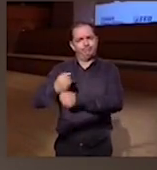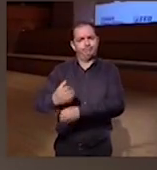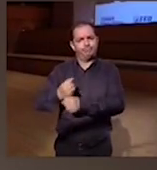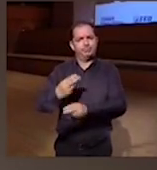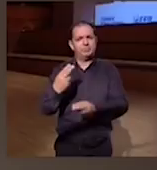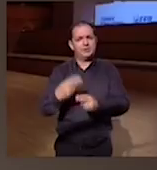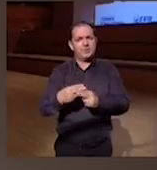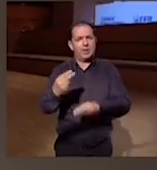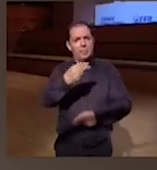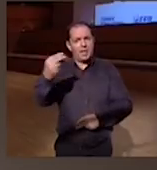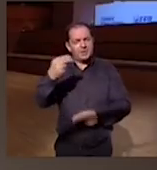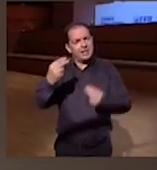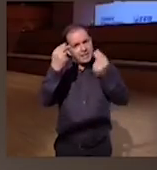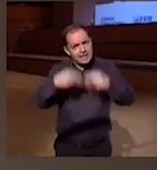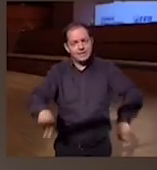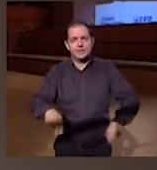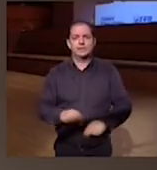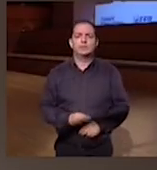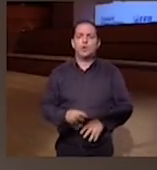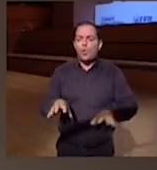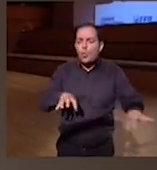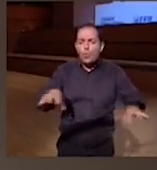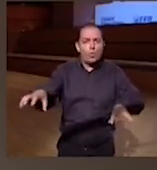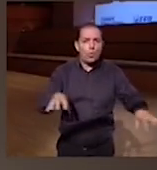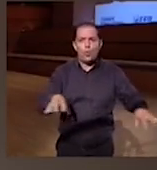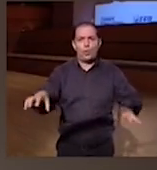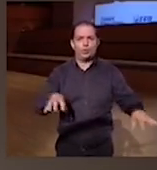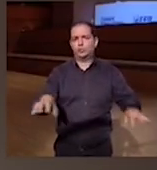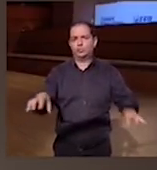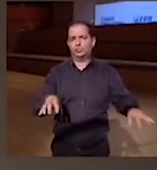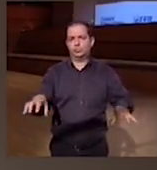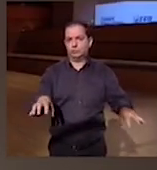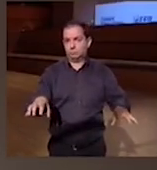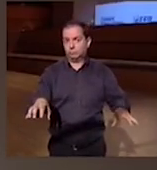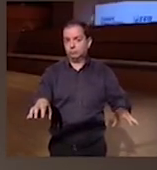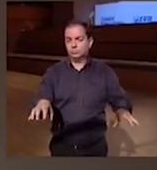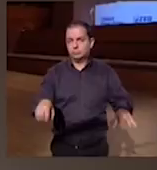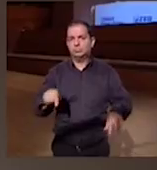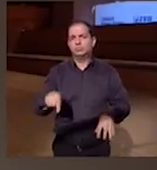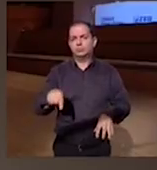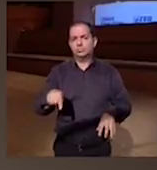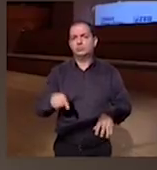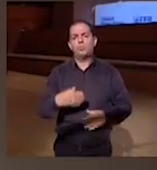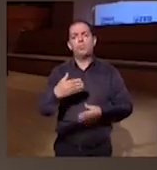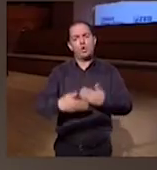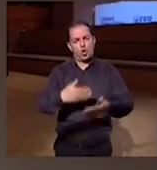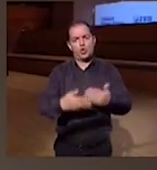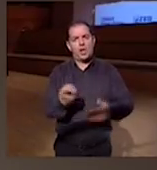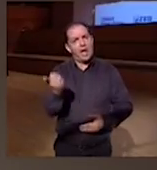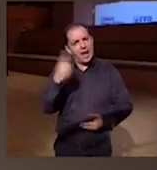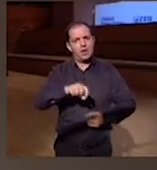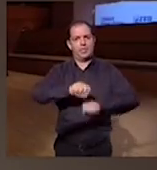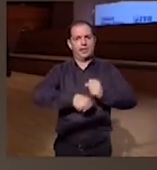ζητήματα. Όπως για παράδειγμα η χωροθέτηση. Σε αυτή την κατεύθυνση προχωρούν παράλληλα οι δράσεις